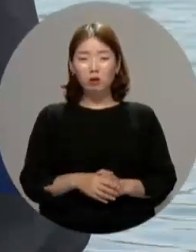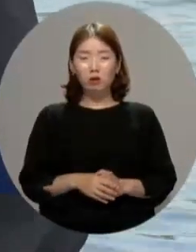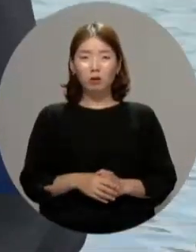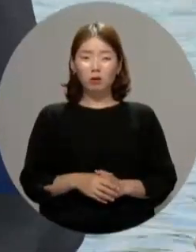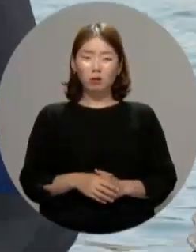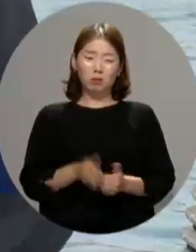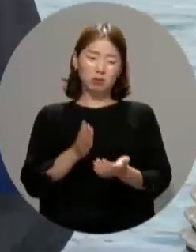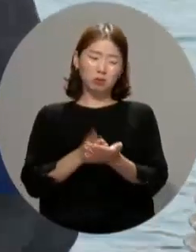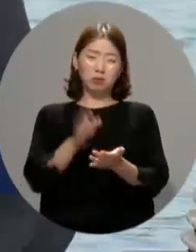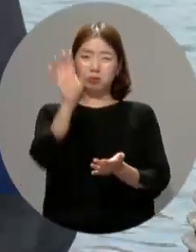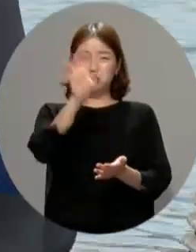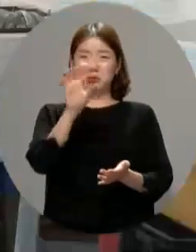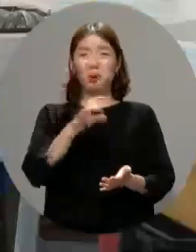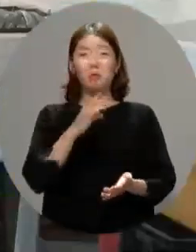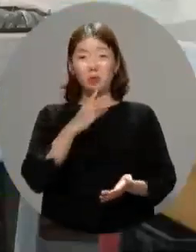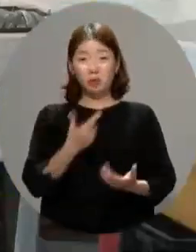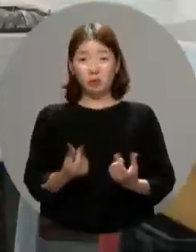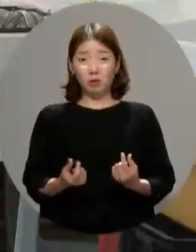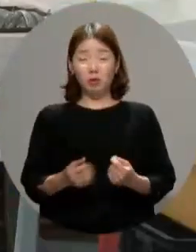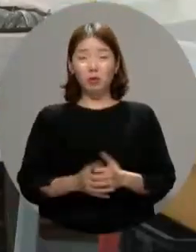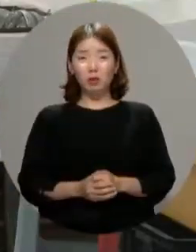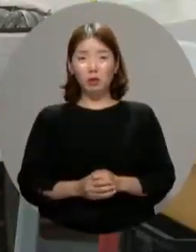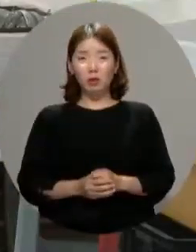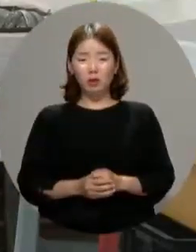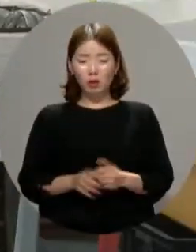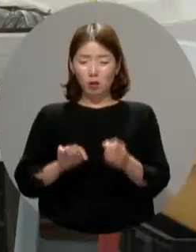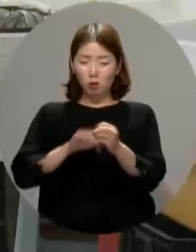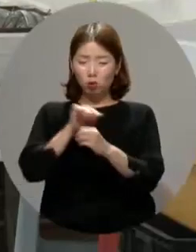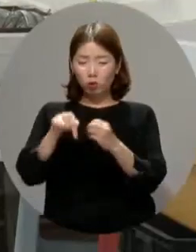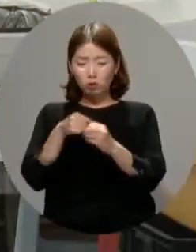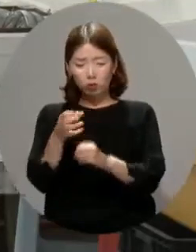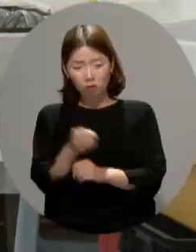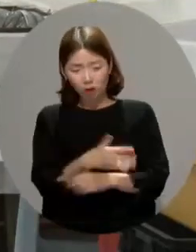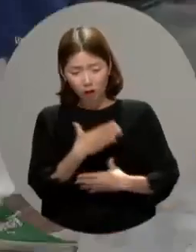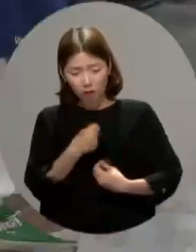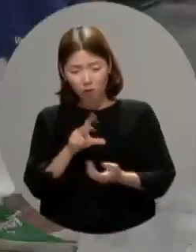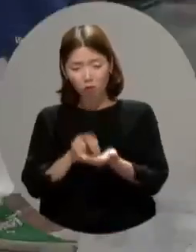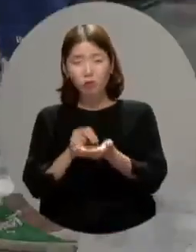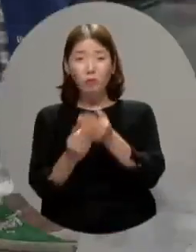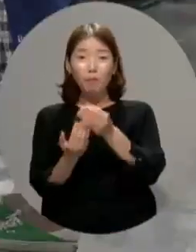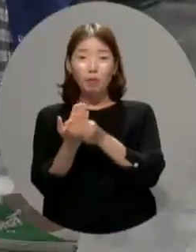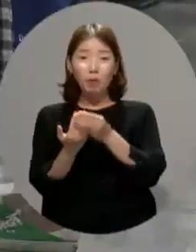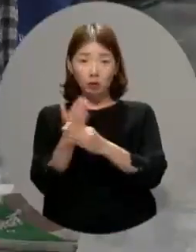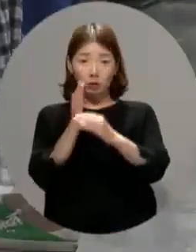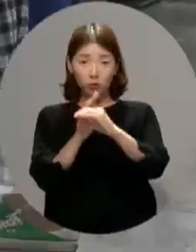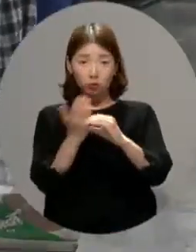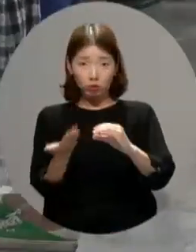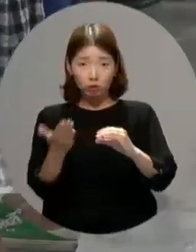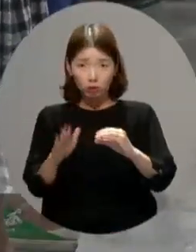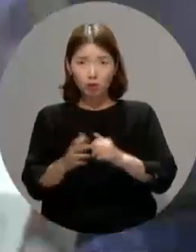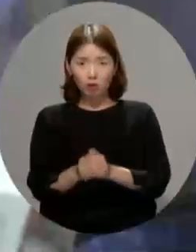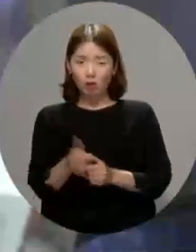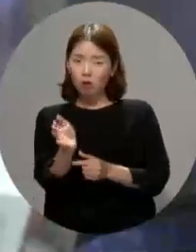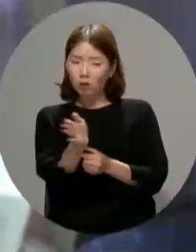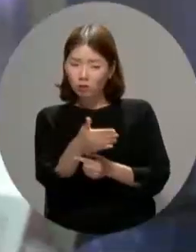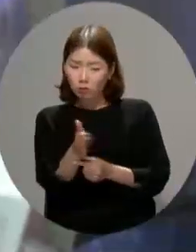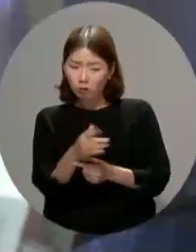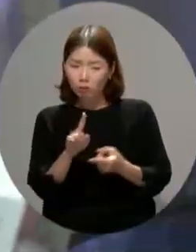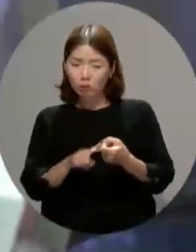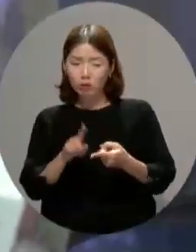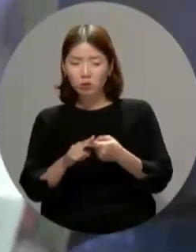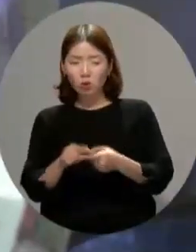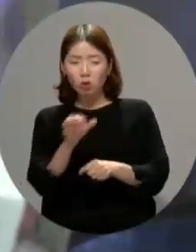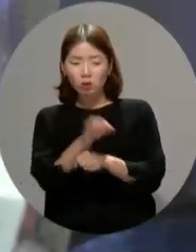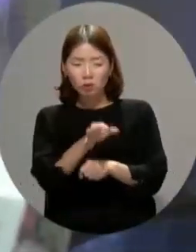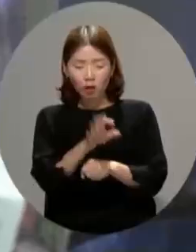뭐 하나만 하는 얘기 같아요. 원전 오염수에 대한 안전성 논란이 되고 있는 상황에서 수산물이